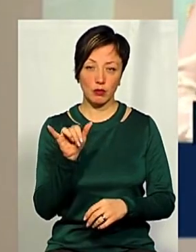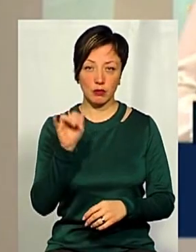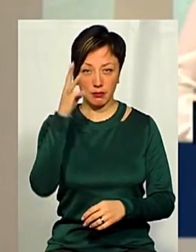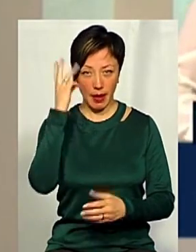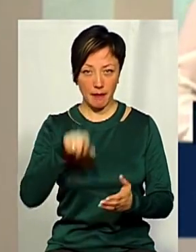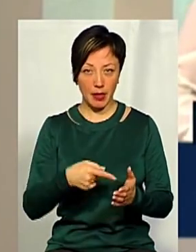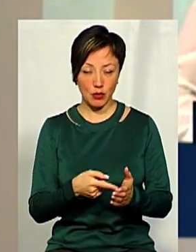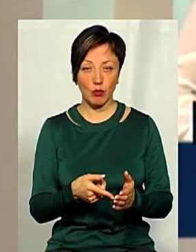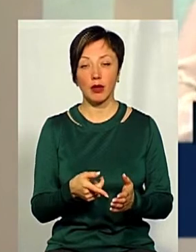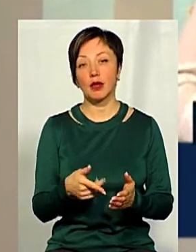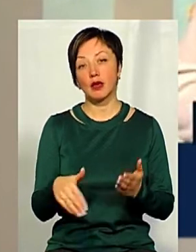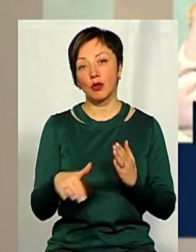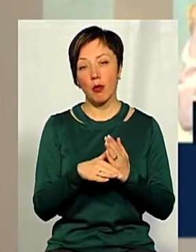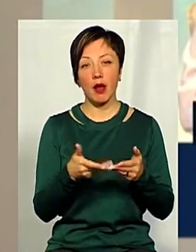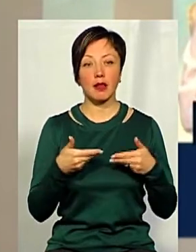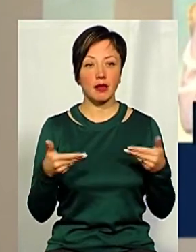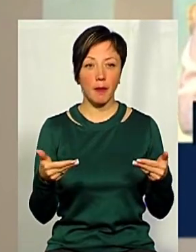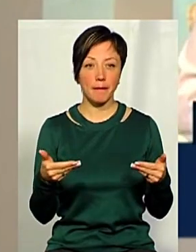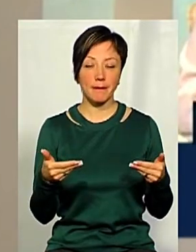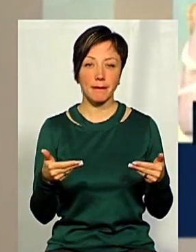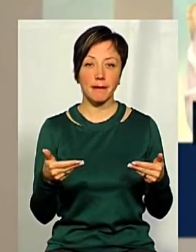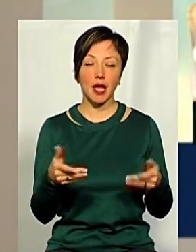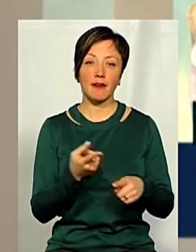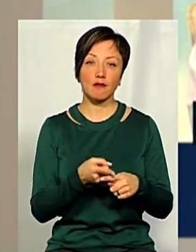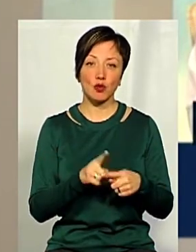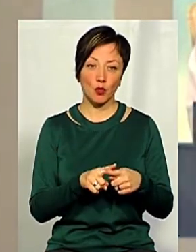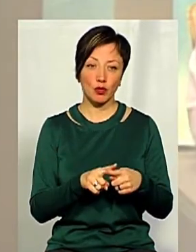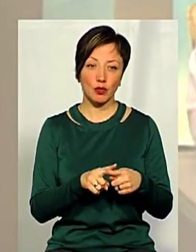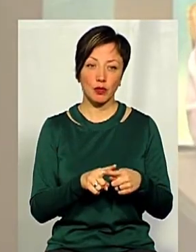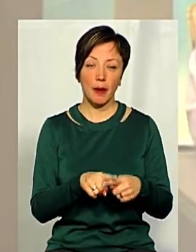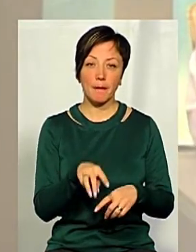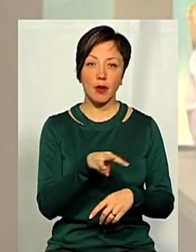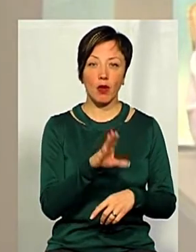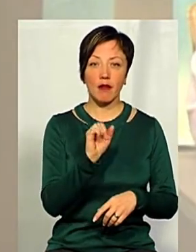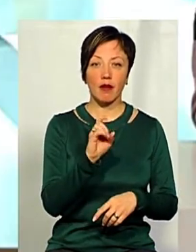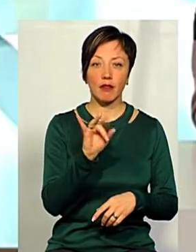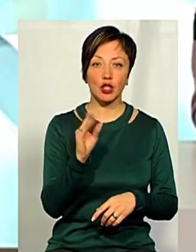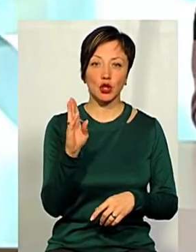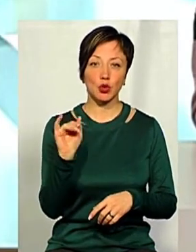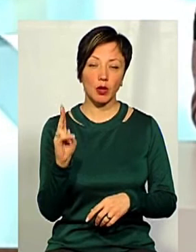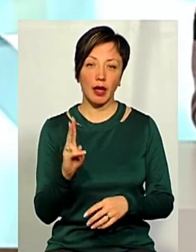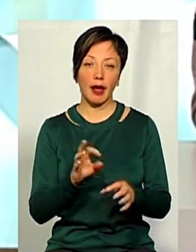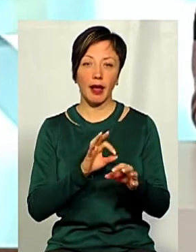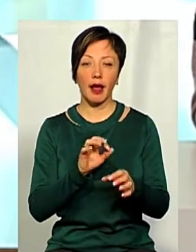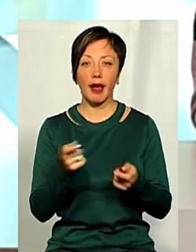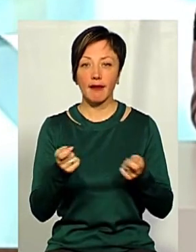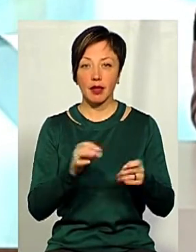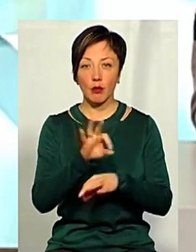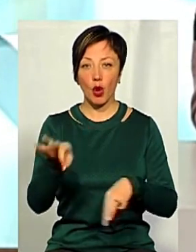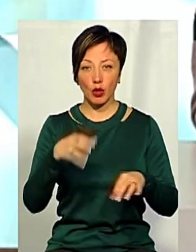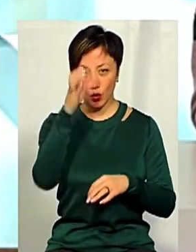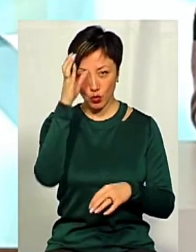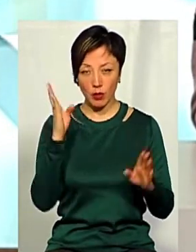Хмельницькому. Допомагали нам у цьому Микола Ваврищук, керівник проєкту «Розумне